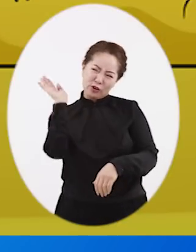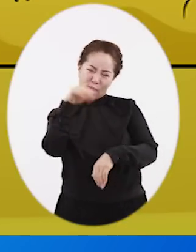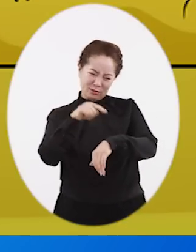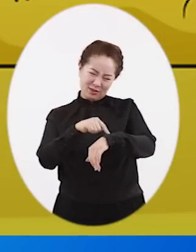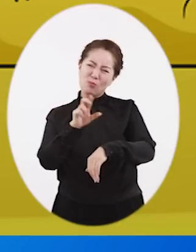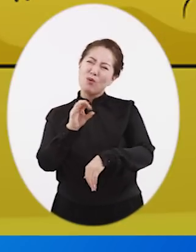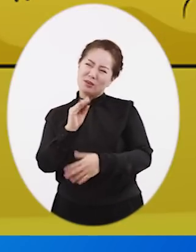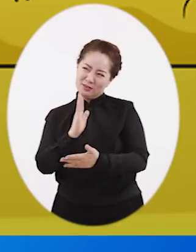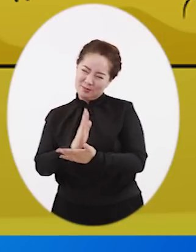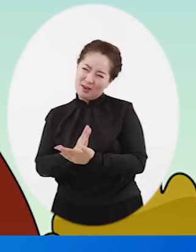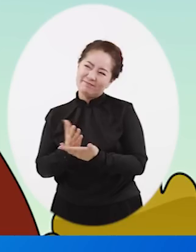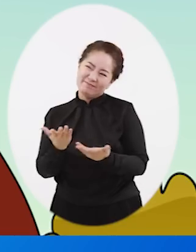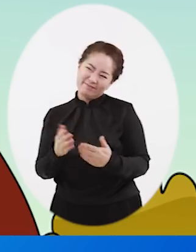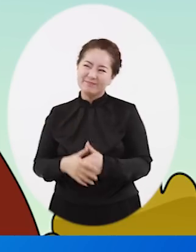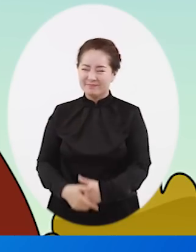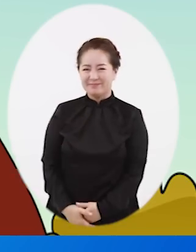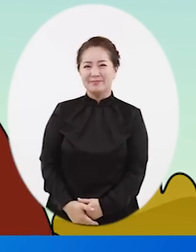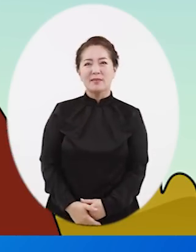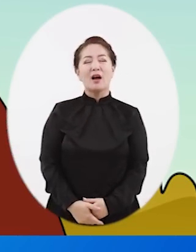цаг боллоо.